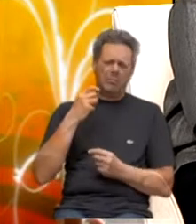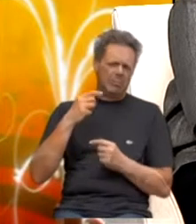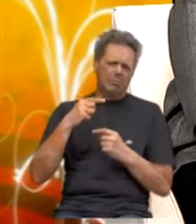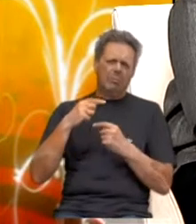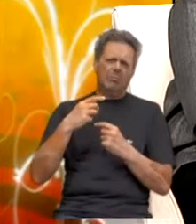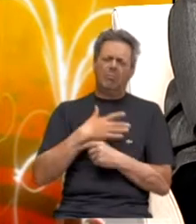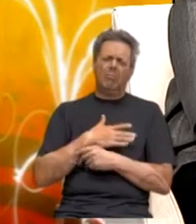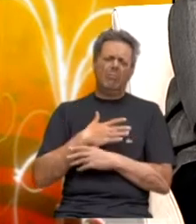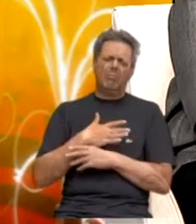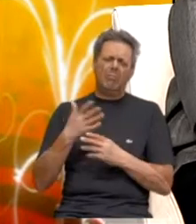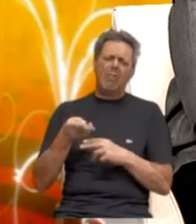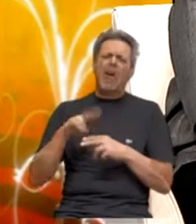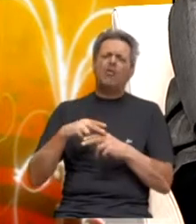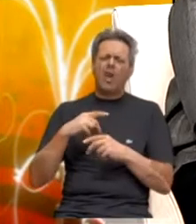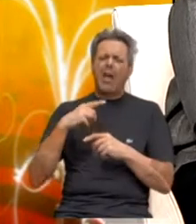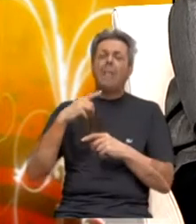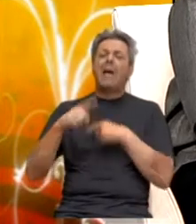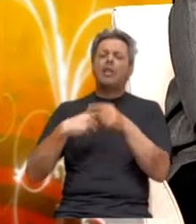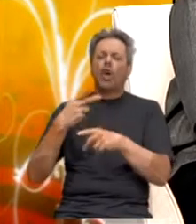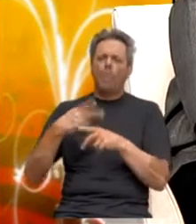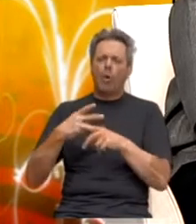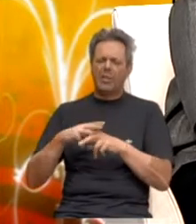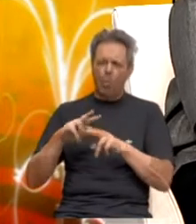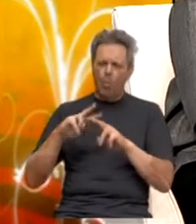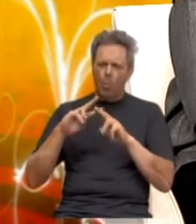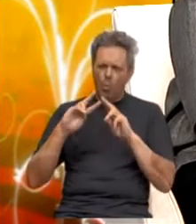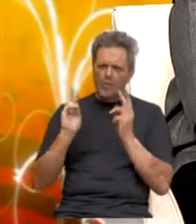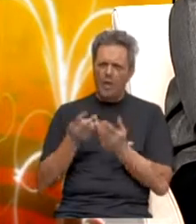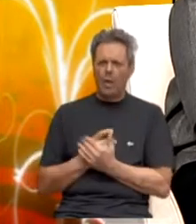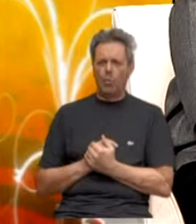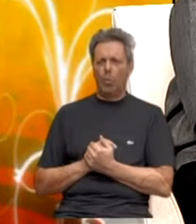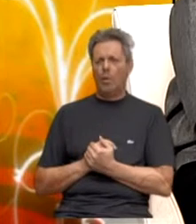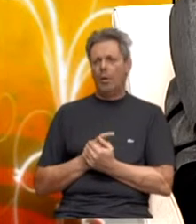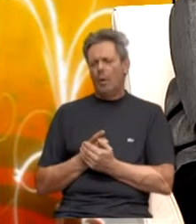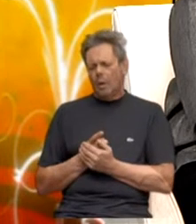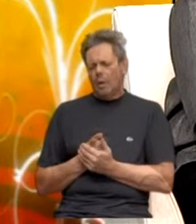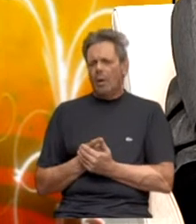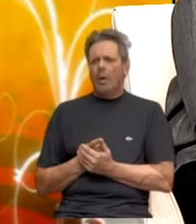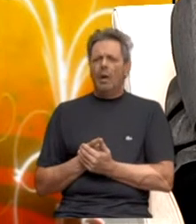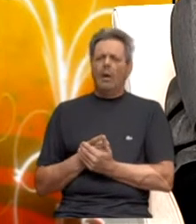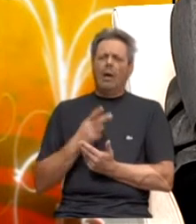bolesti u svijetu, koja ako je heterozigotna se pojavljuje, znači incidencija je